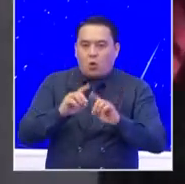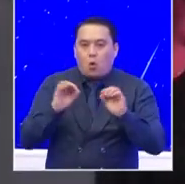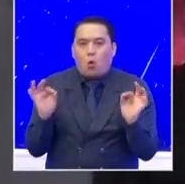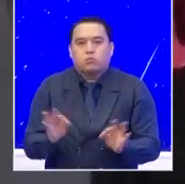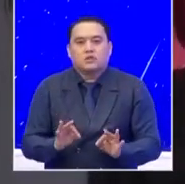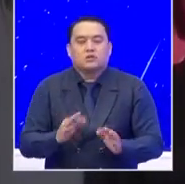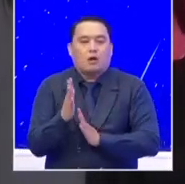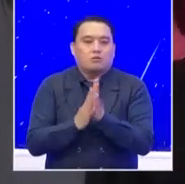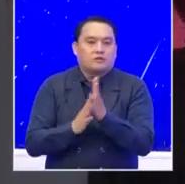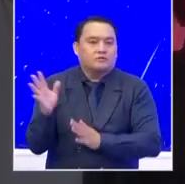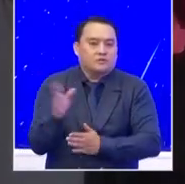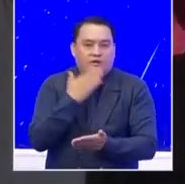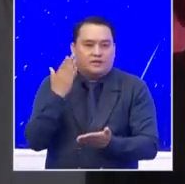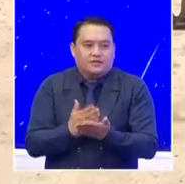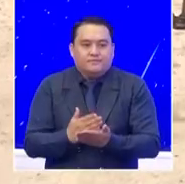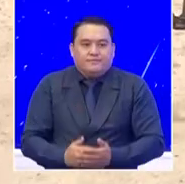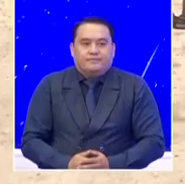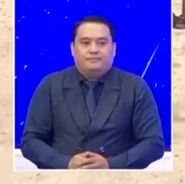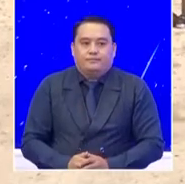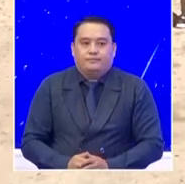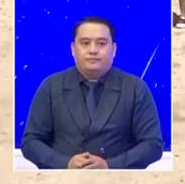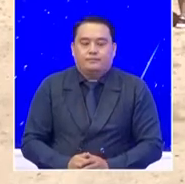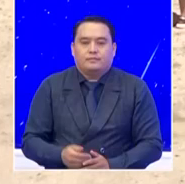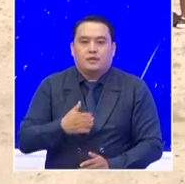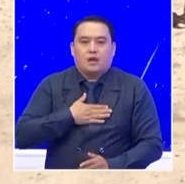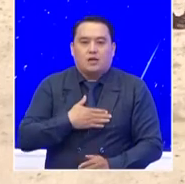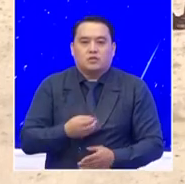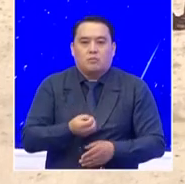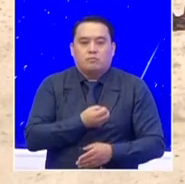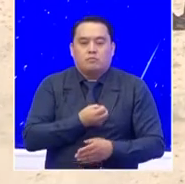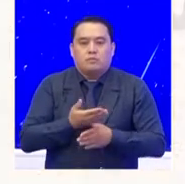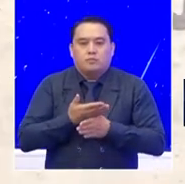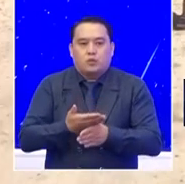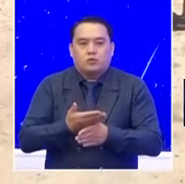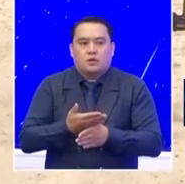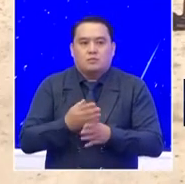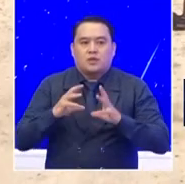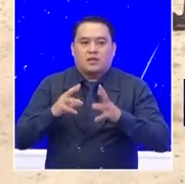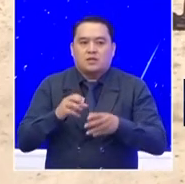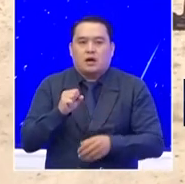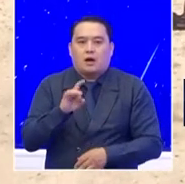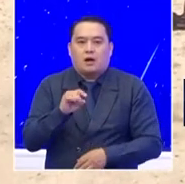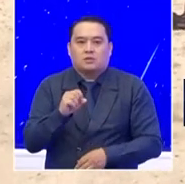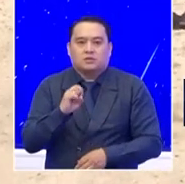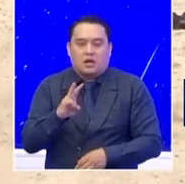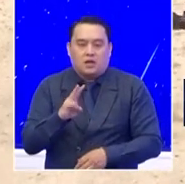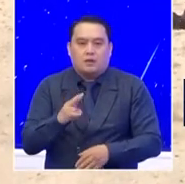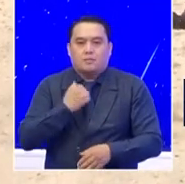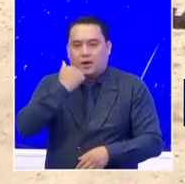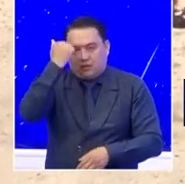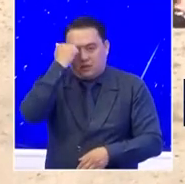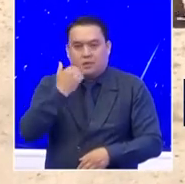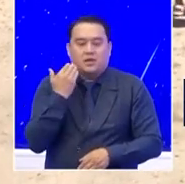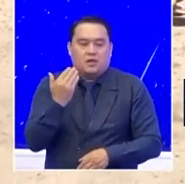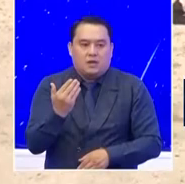маски и перчатки у всех героев. Наши спонсоры – это планета «Арзан». Мы им очень благодарны. Спасибо